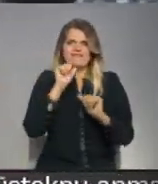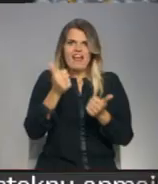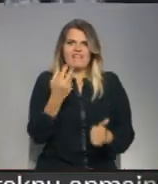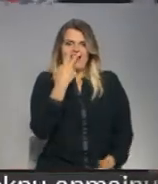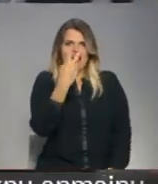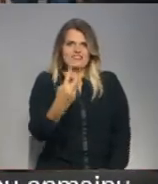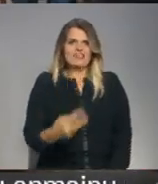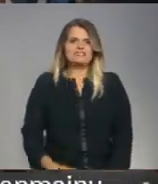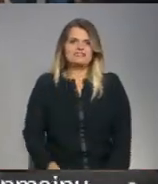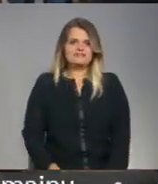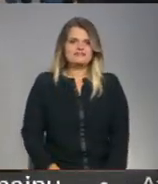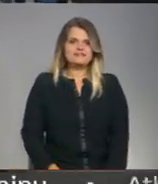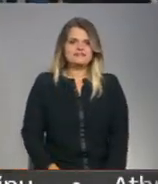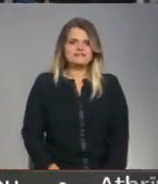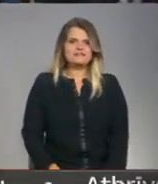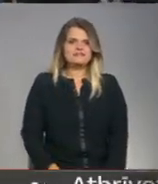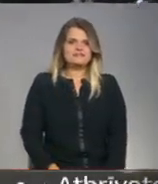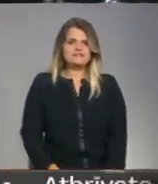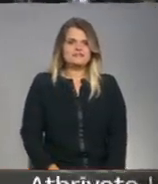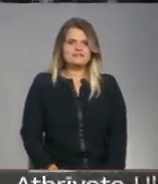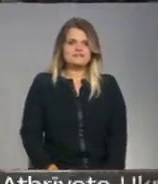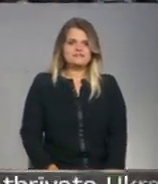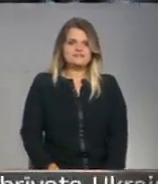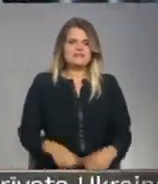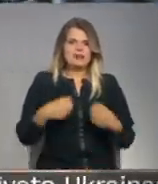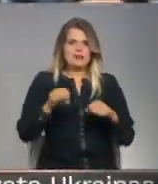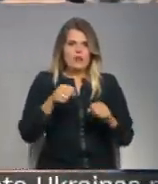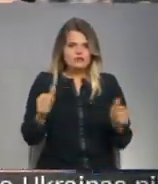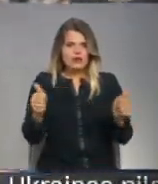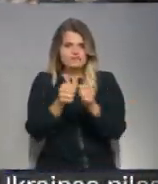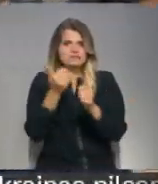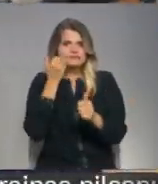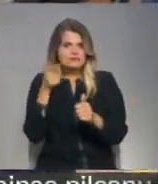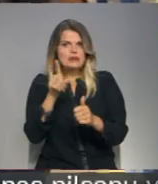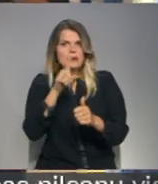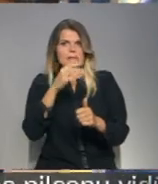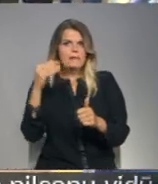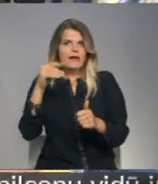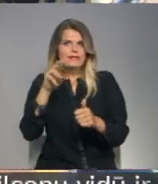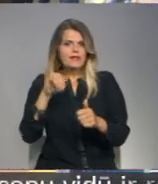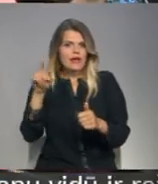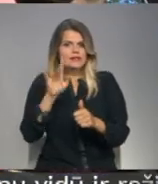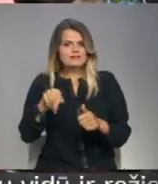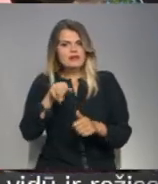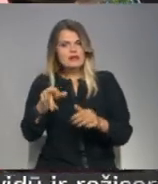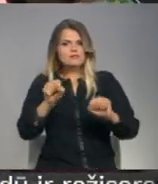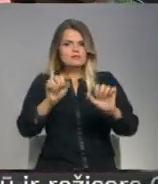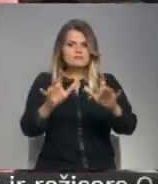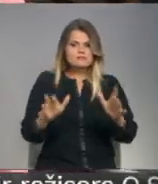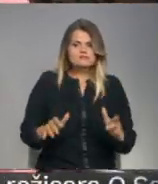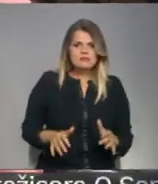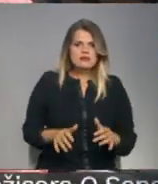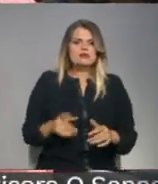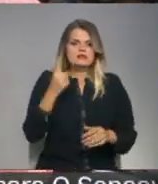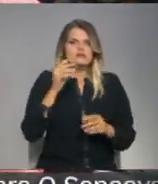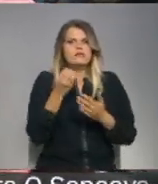un pazuduši. Tev ir, lūk, motociklas vārdā Pēteris. Sveiki! Jūs varat aptaustīt moci. Iznāk sēti